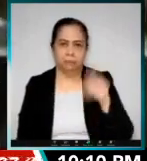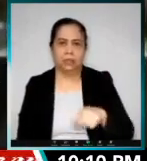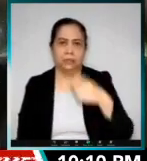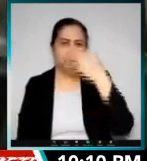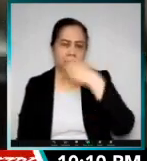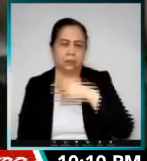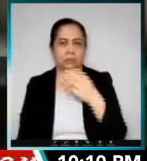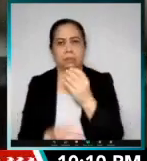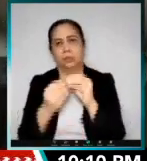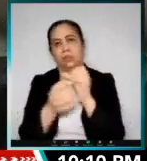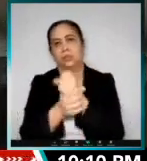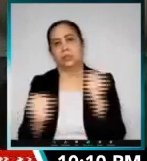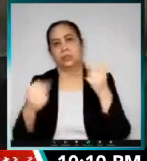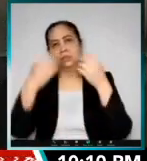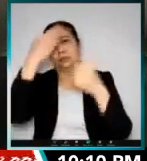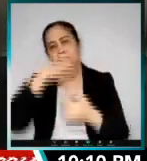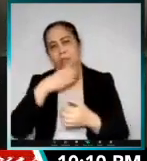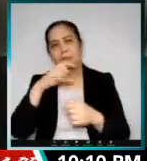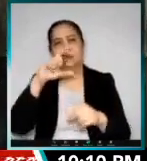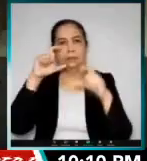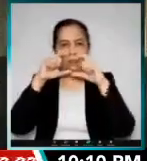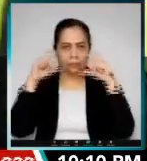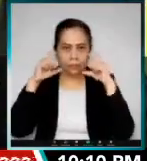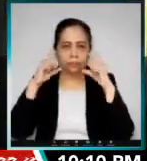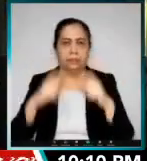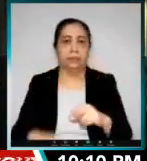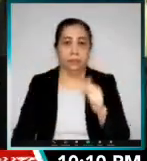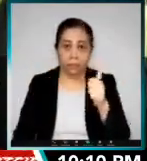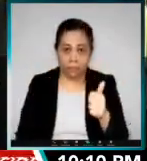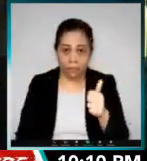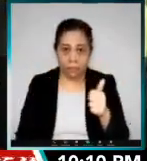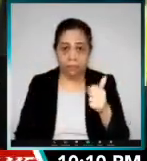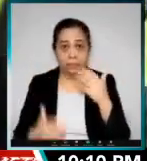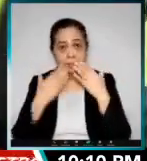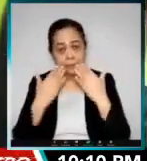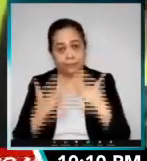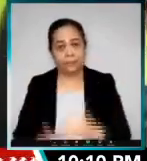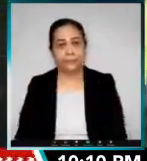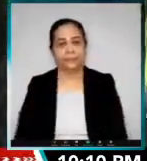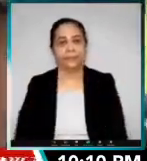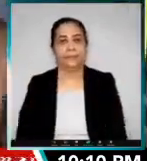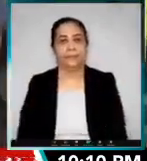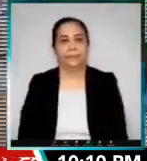naka-face mask at face shield. Ano po, salamat po. Mariz Umali, GMA News.